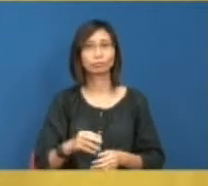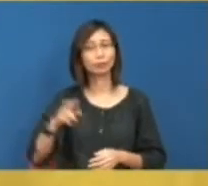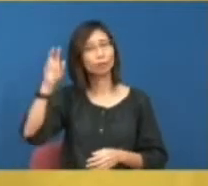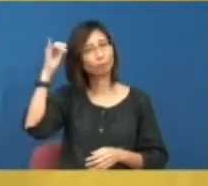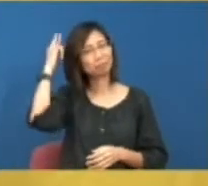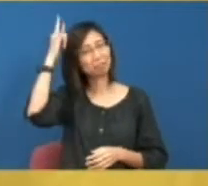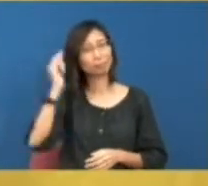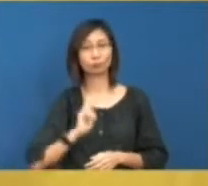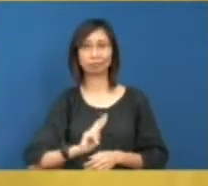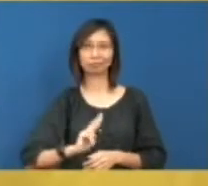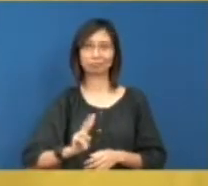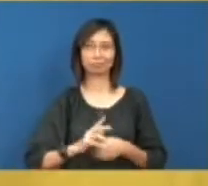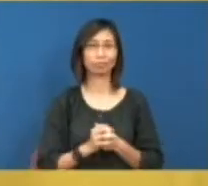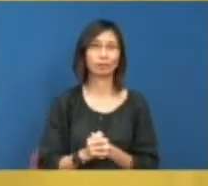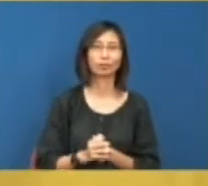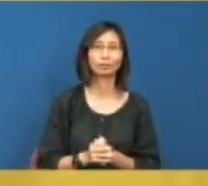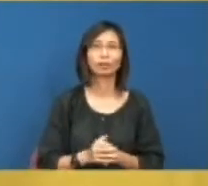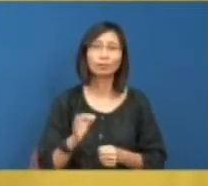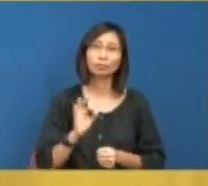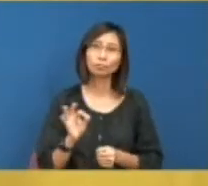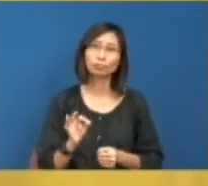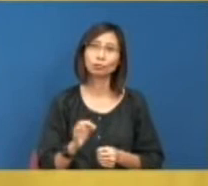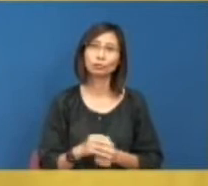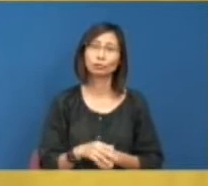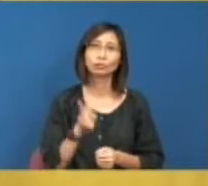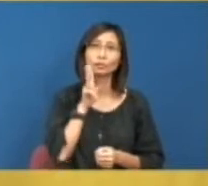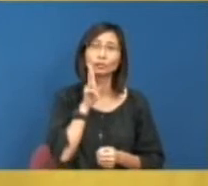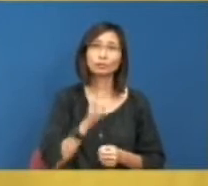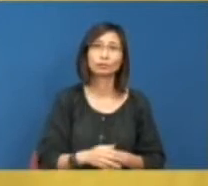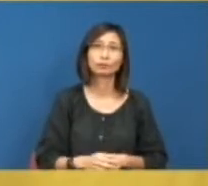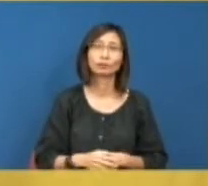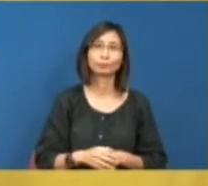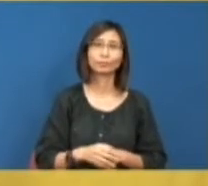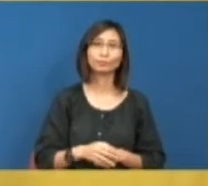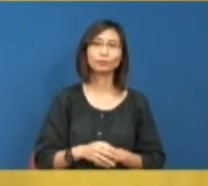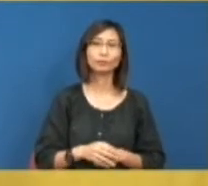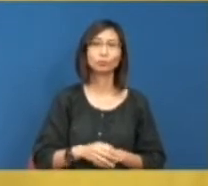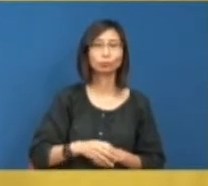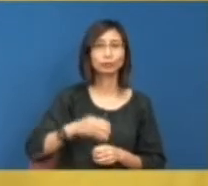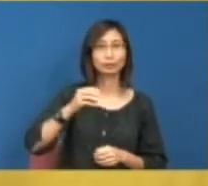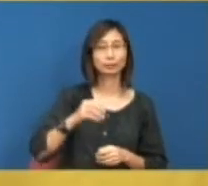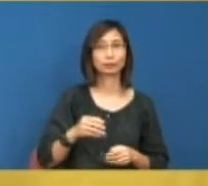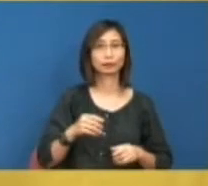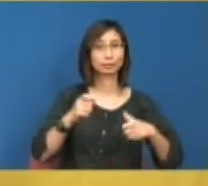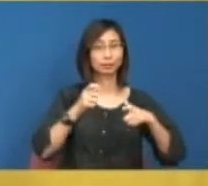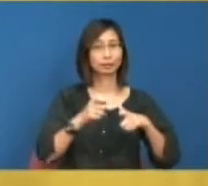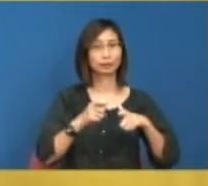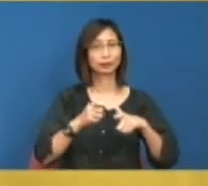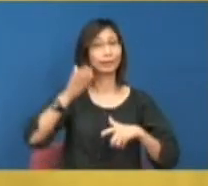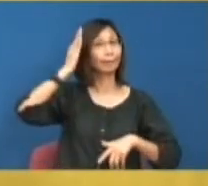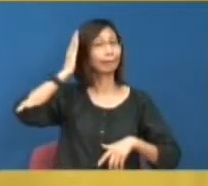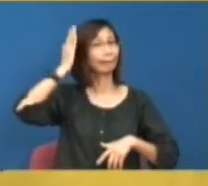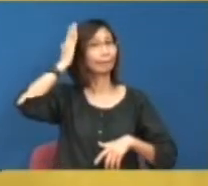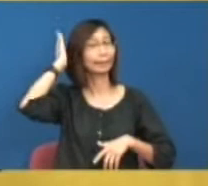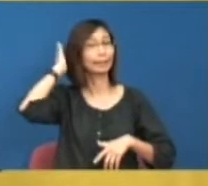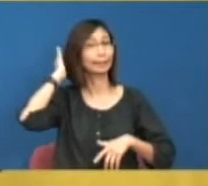係嘛？即係亦都唔會出現一個情況就係話，好似嗰只公雞咁就係話，哦，日日我提完就。有